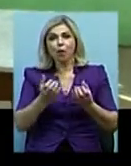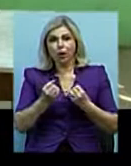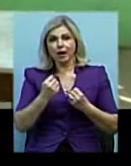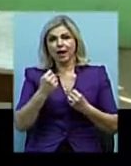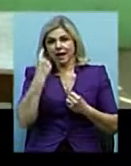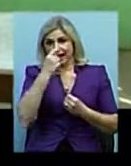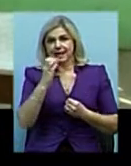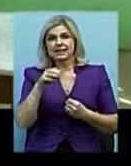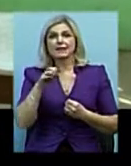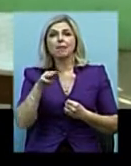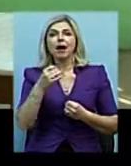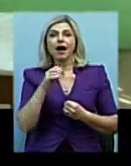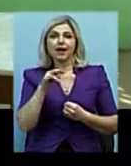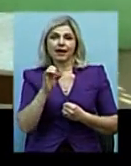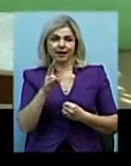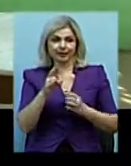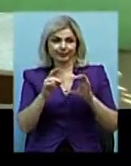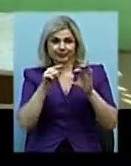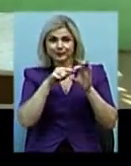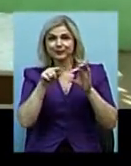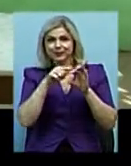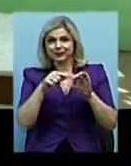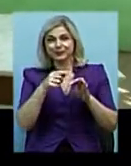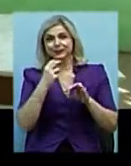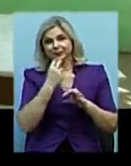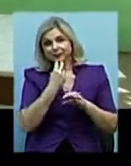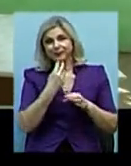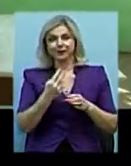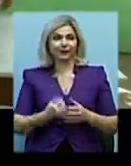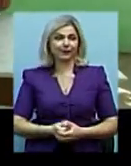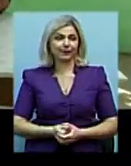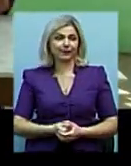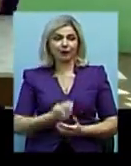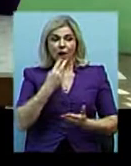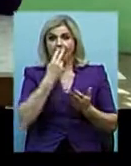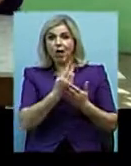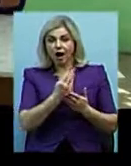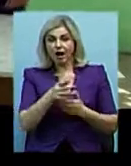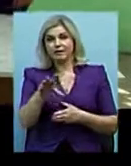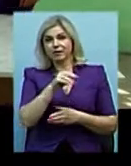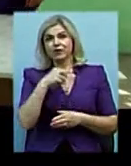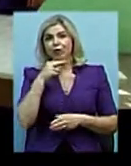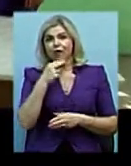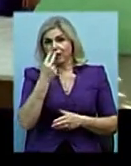руки. Так, показуй нам. Так, усі уважно дивимося.